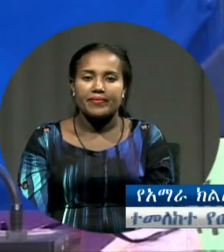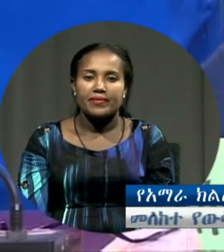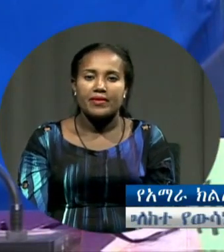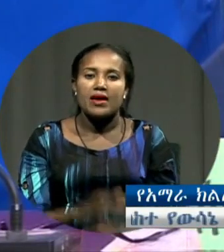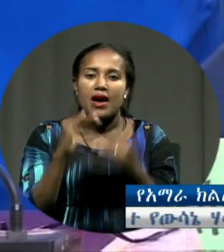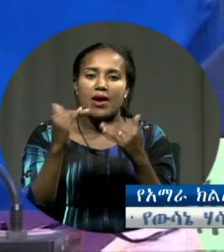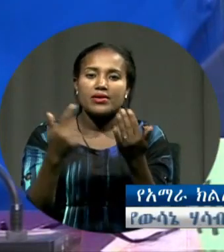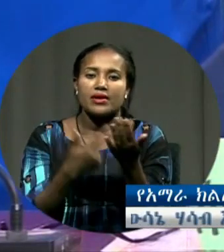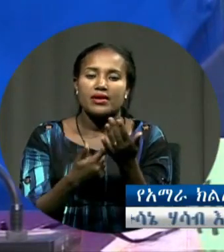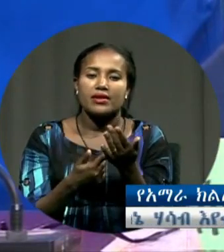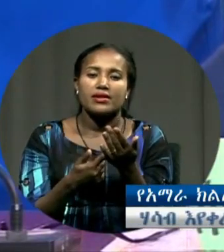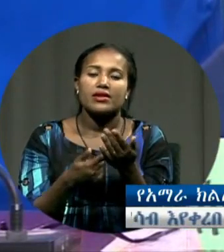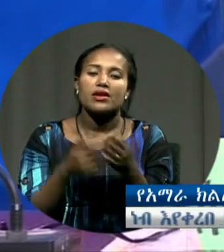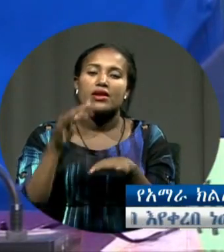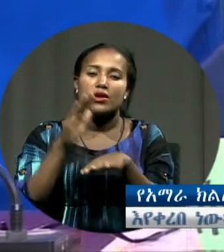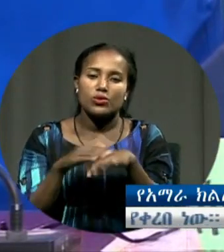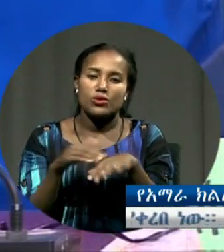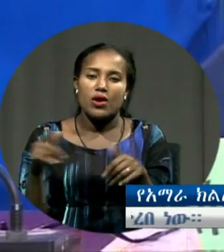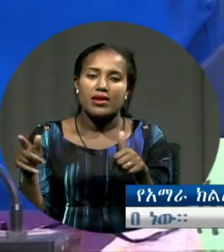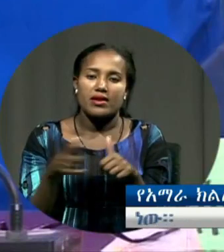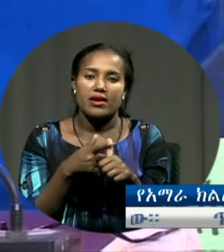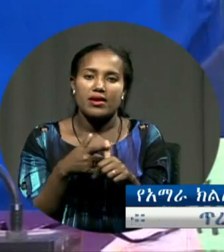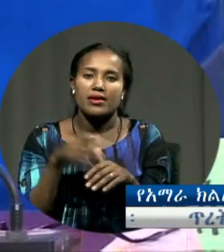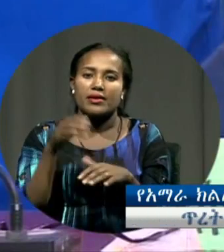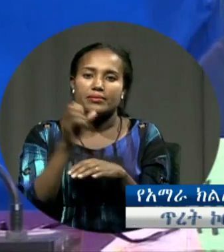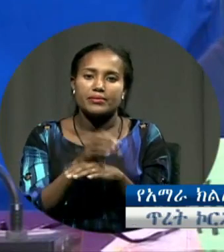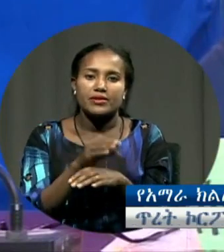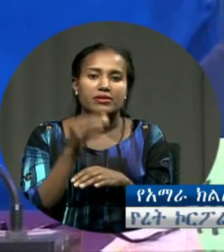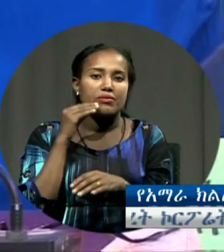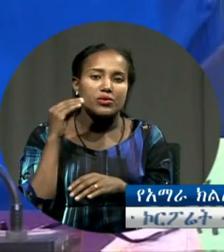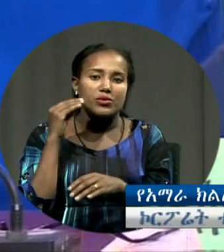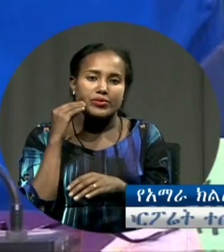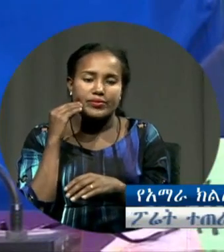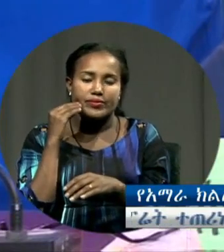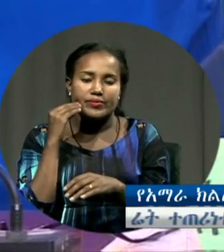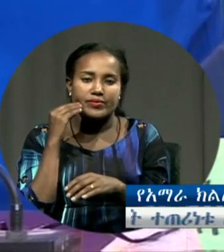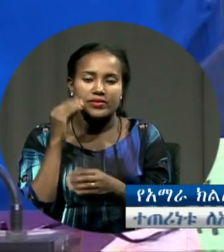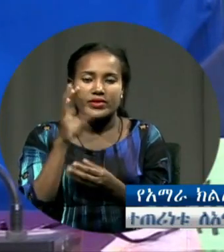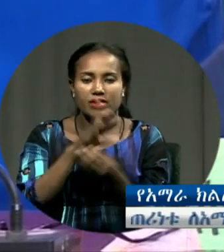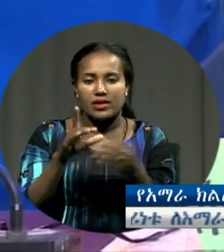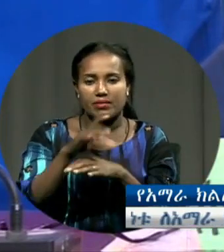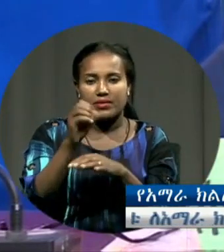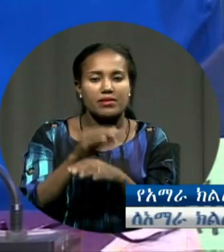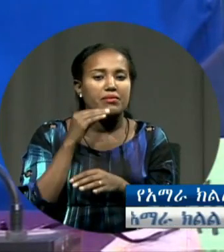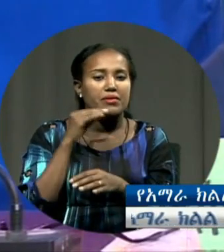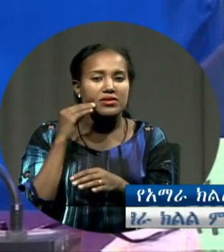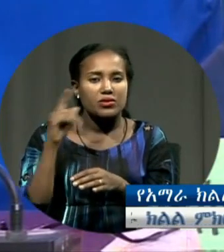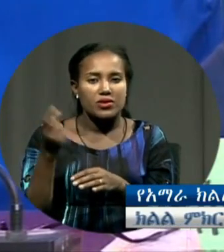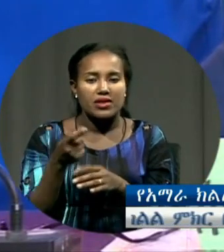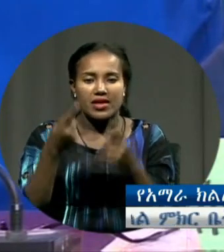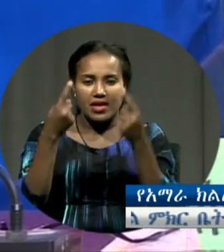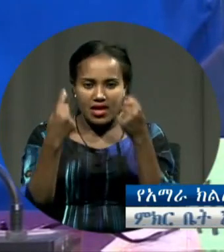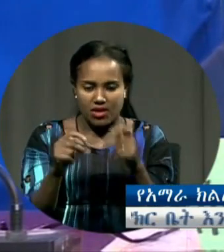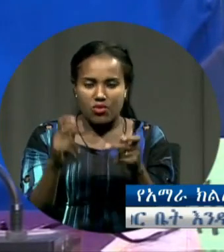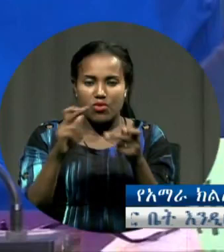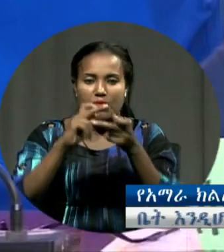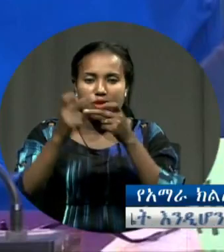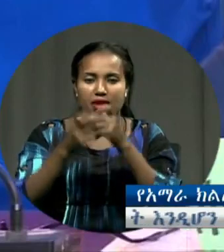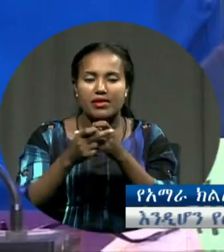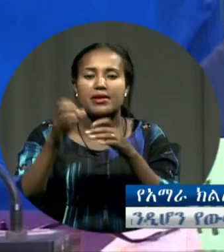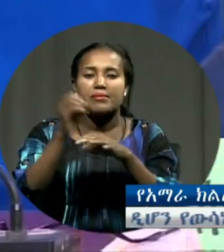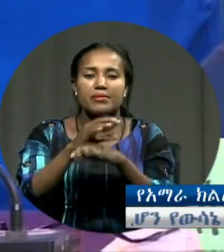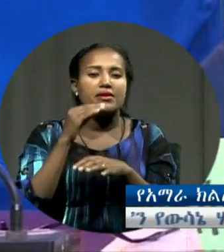አሁን ይሄ ተጠሪነቱ አንደኛ ምክር ቤቱ የክልል ምክር ቤት ሲሆን የጥረት ኮርፖሬት ምክር